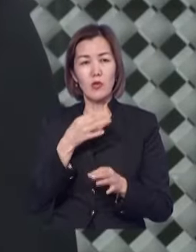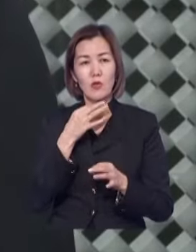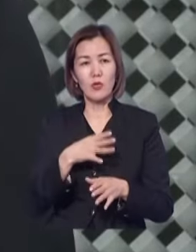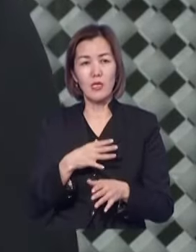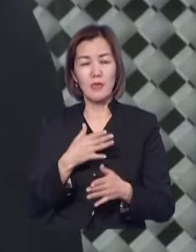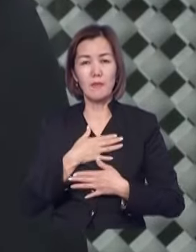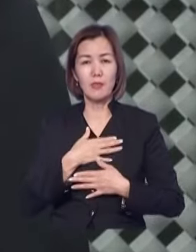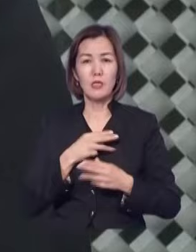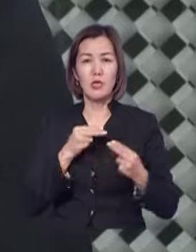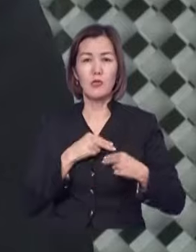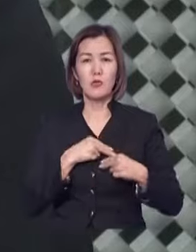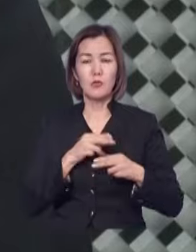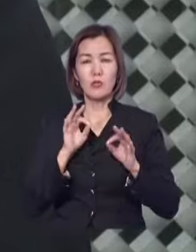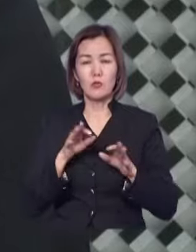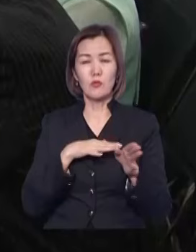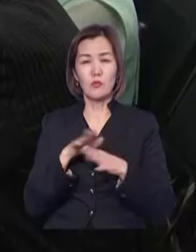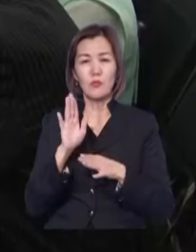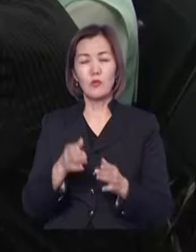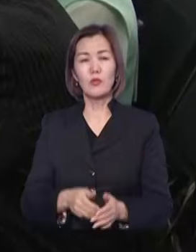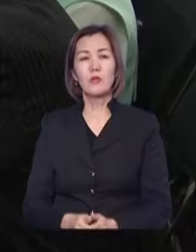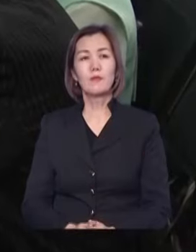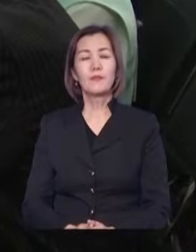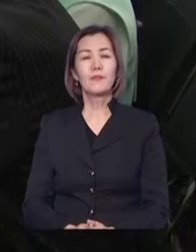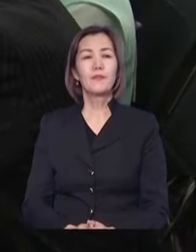Біз бұл жұмысты сөзсіз жүргіземіз.